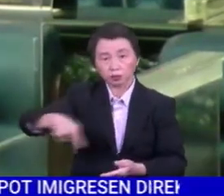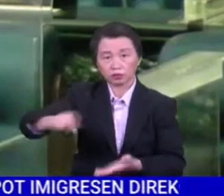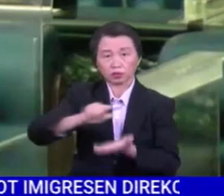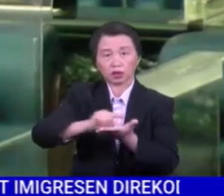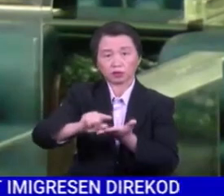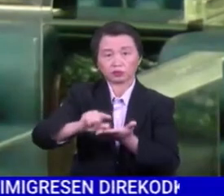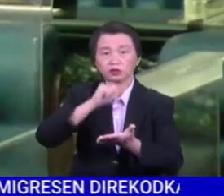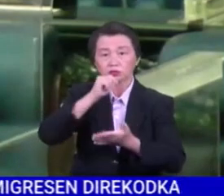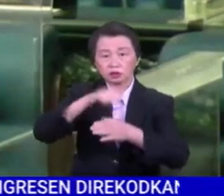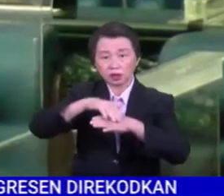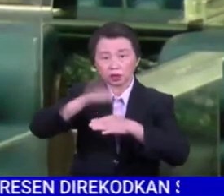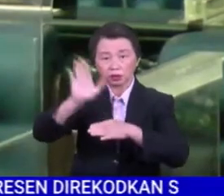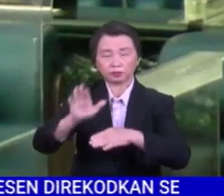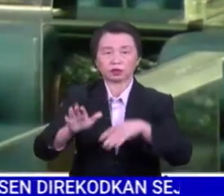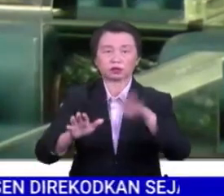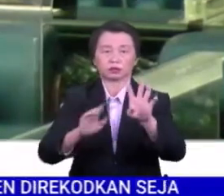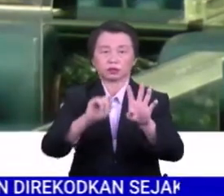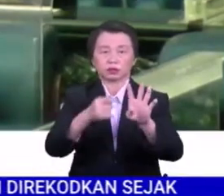tidak melebihi